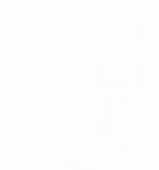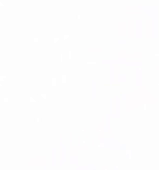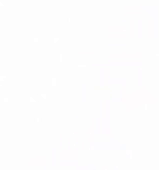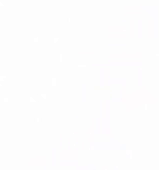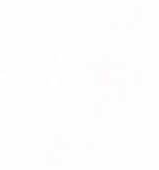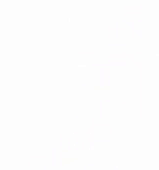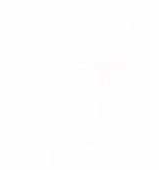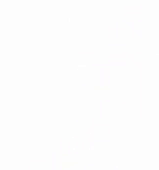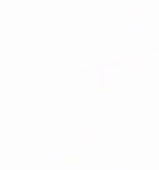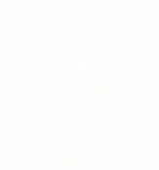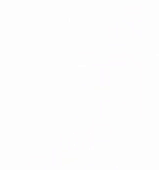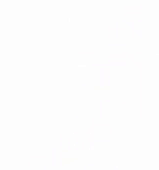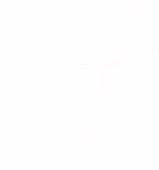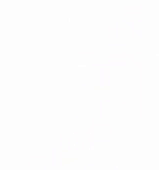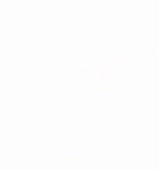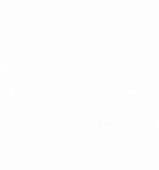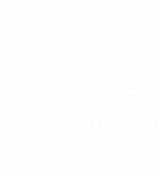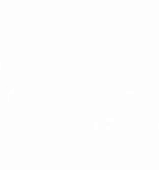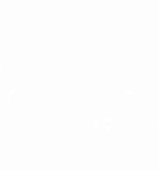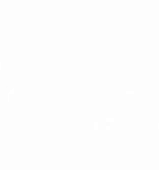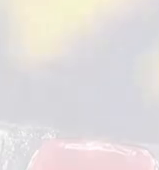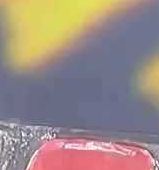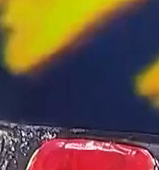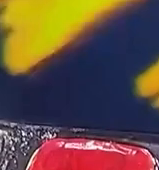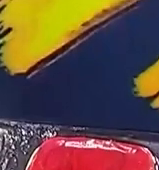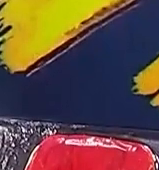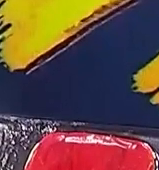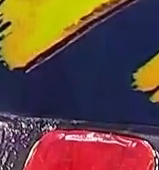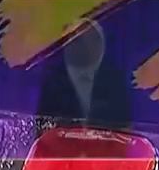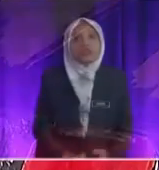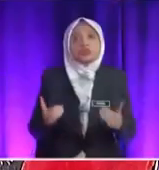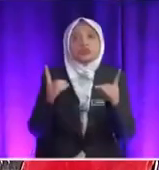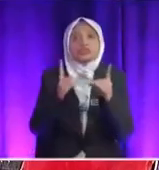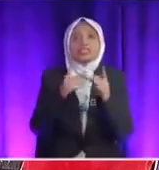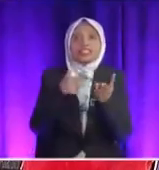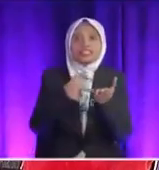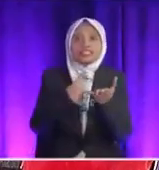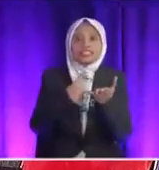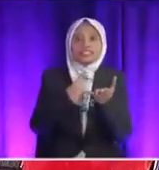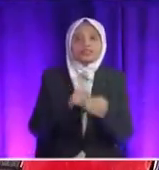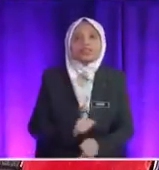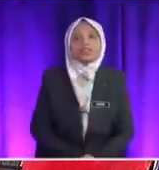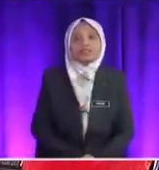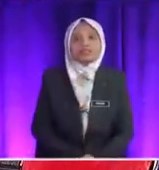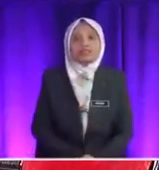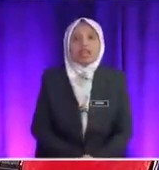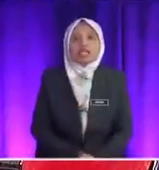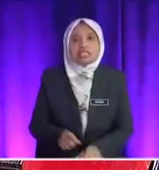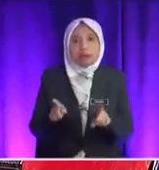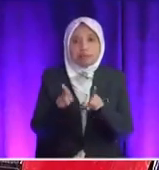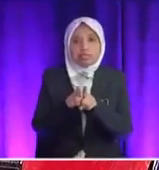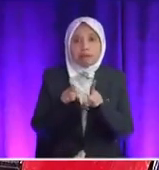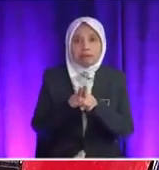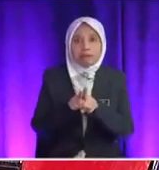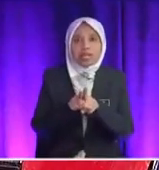nyentuh Sidik TV GPM selamat kembali menonton.tv cpm masih lagi